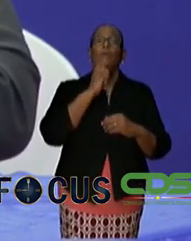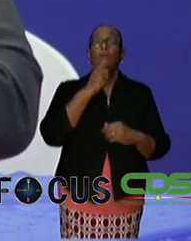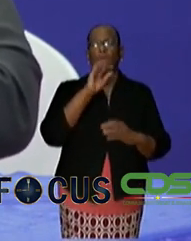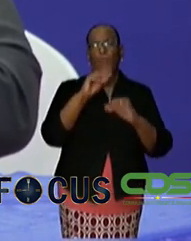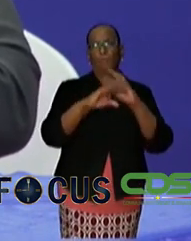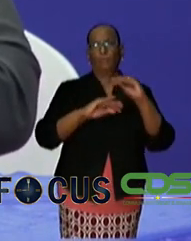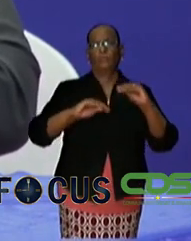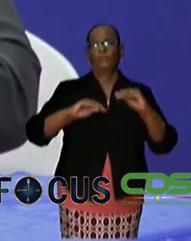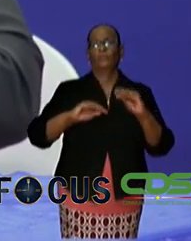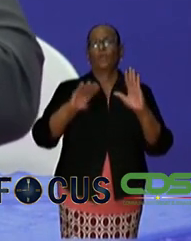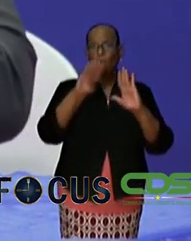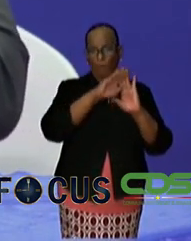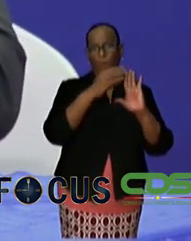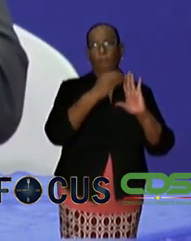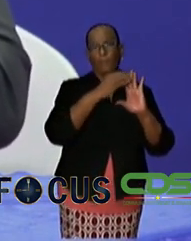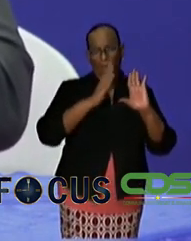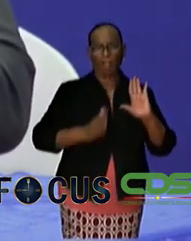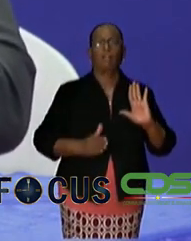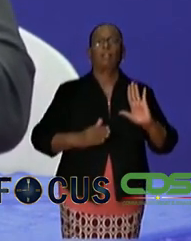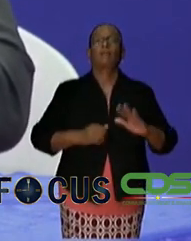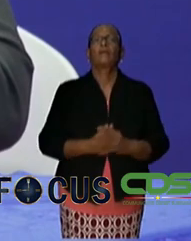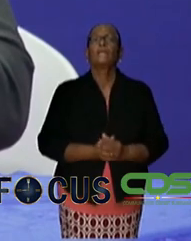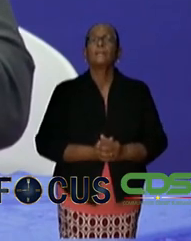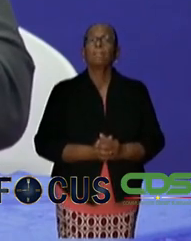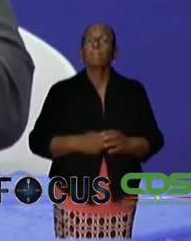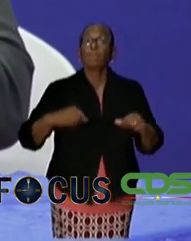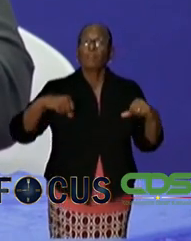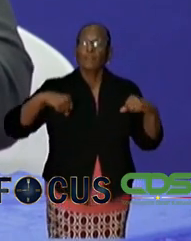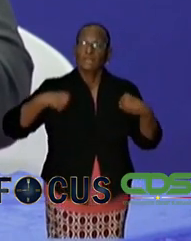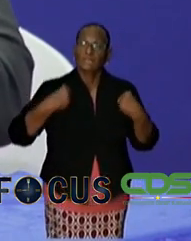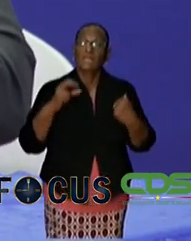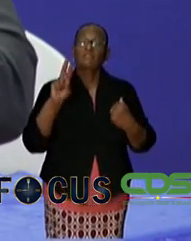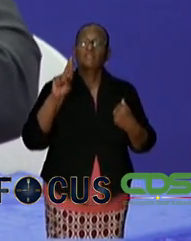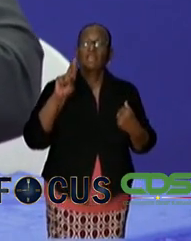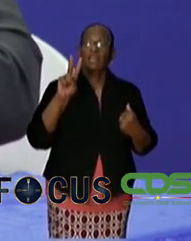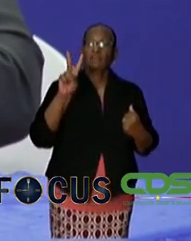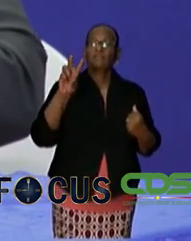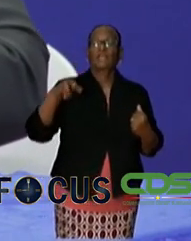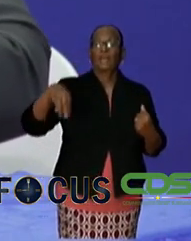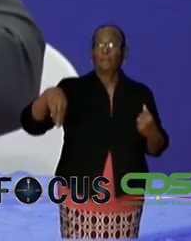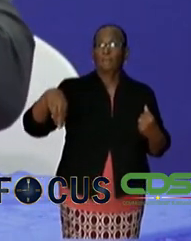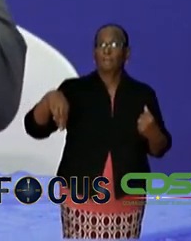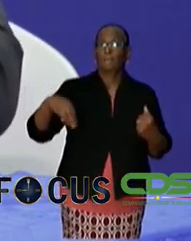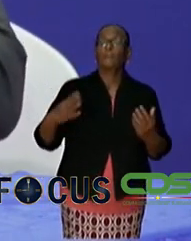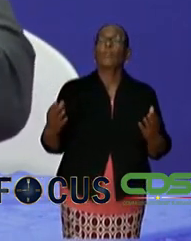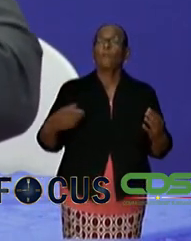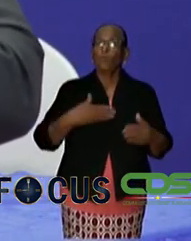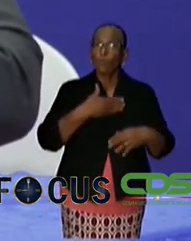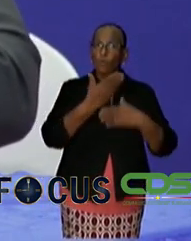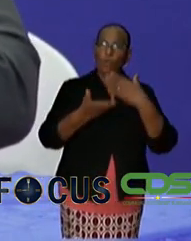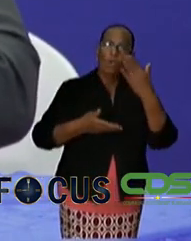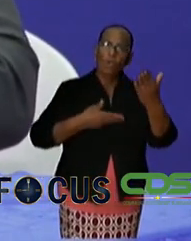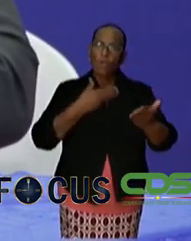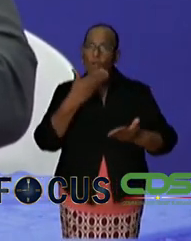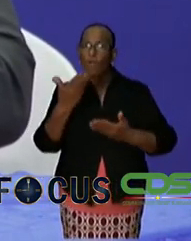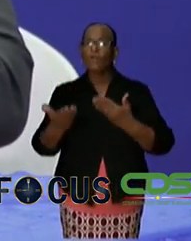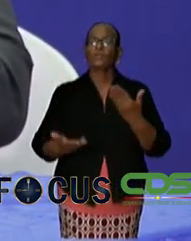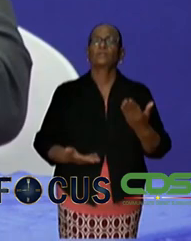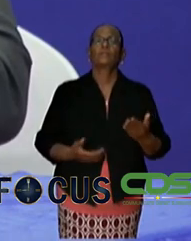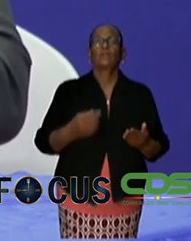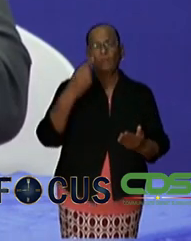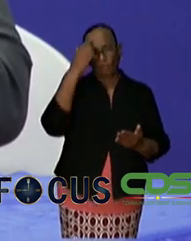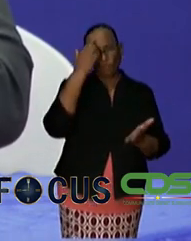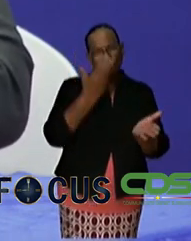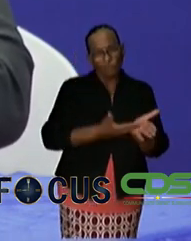ook op de agenda. En het standpunt van de RVM, om dat ook met jullie te delen. We dragen de overtuiging